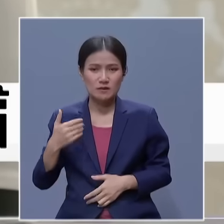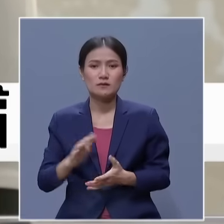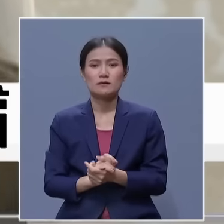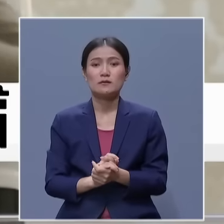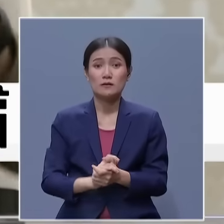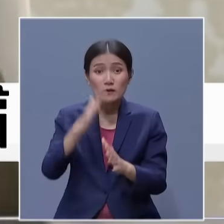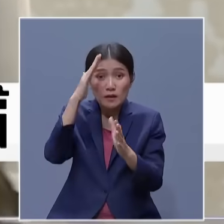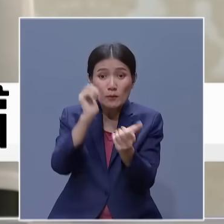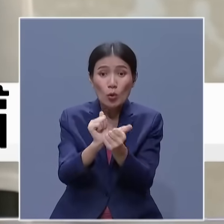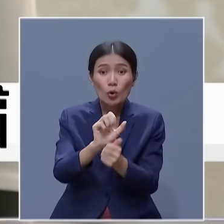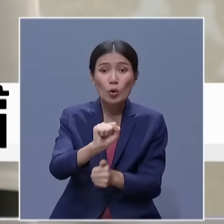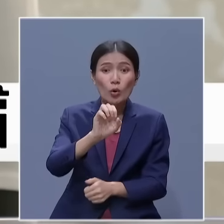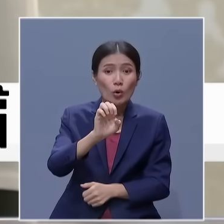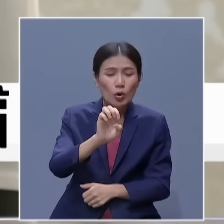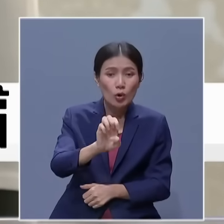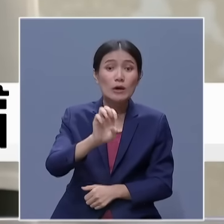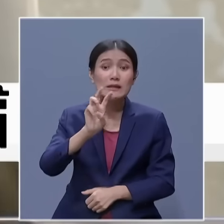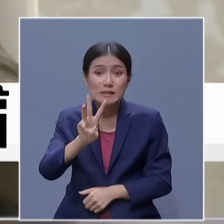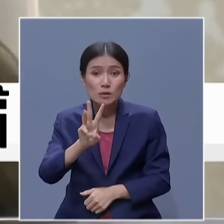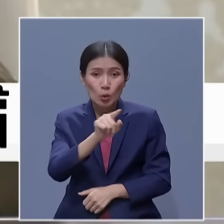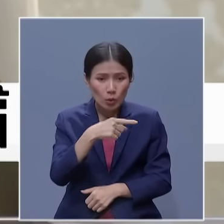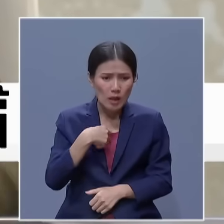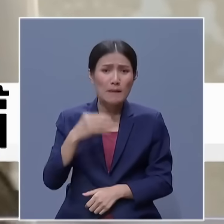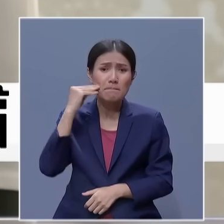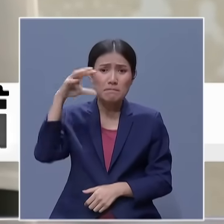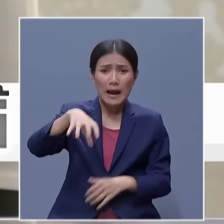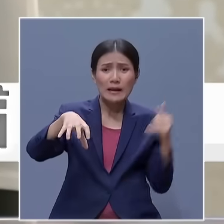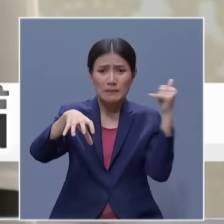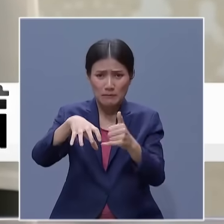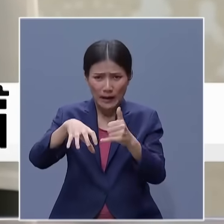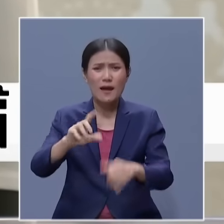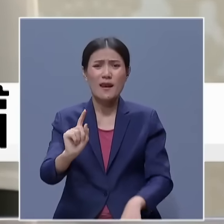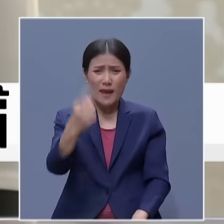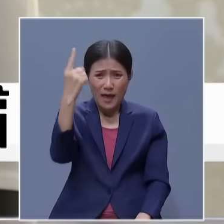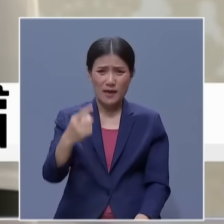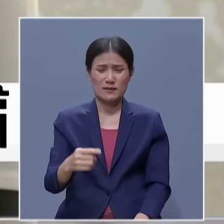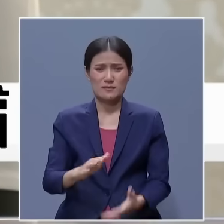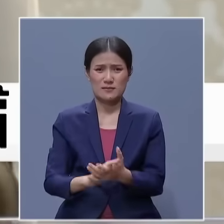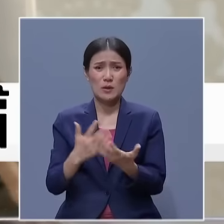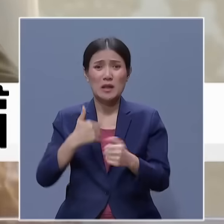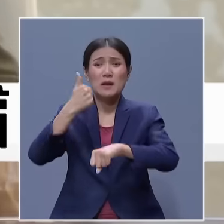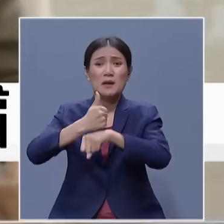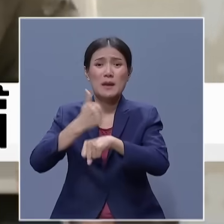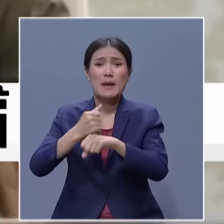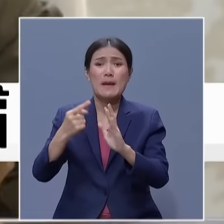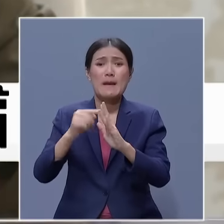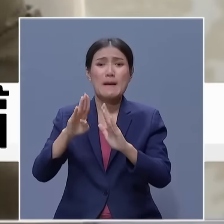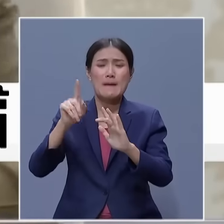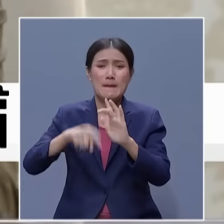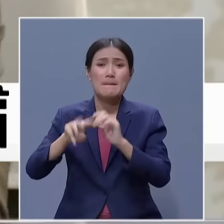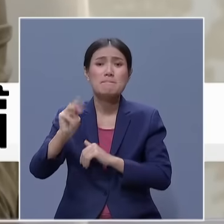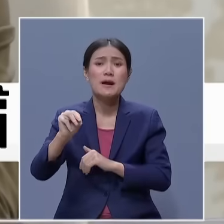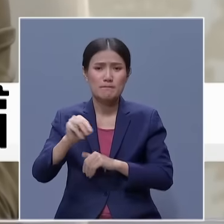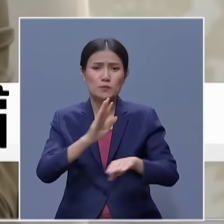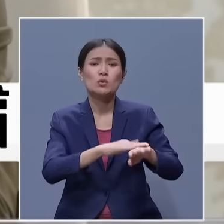มีผู้กำกับเบิ้มชวนไปเพื่อให้ไปทำความรู้จักคุ้นเคยกับกำนันนก พราะตัวเองก็สนิทอยู่แล้วอันนี้ตามข้อ